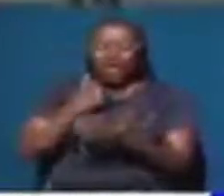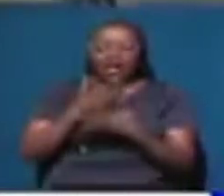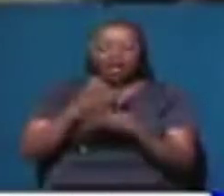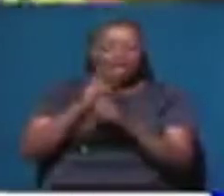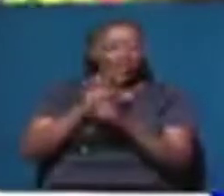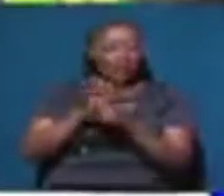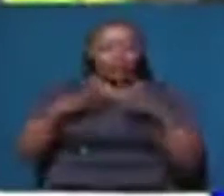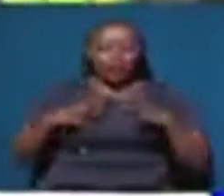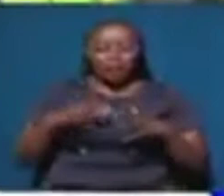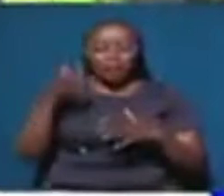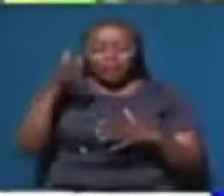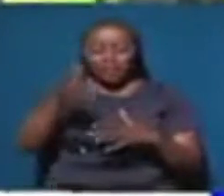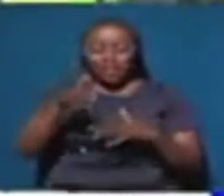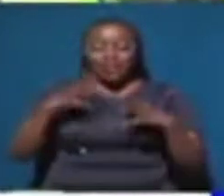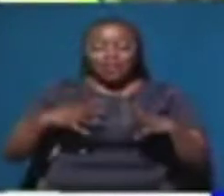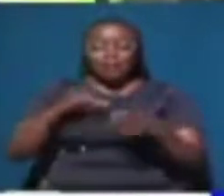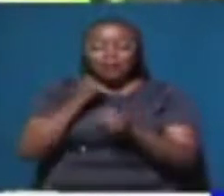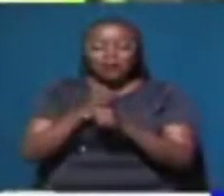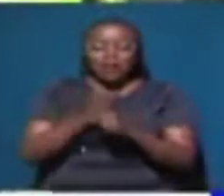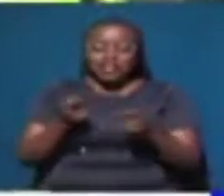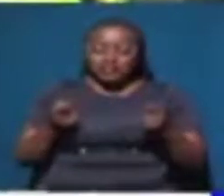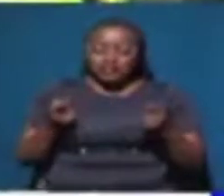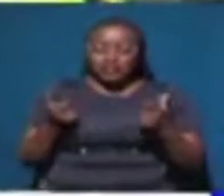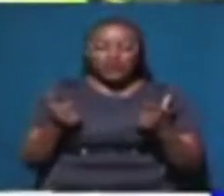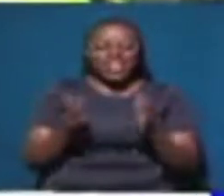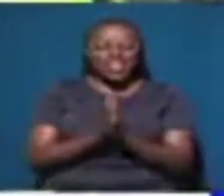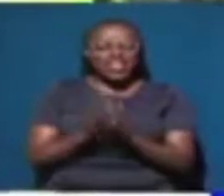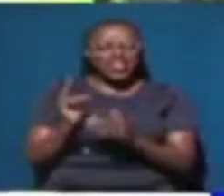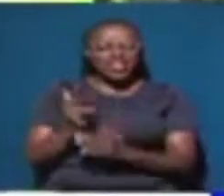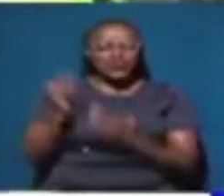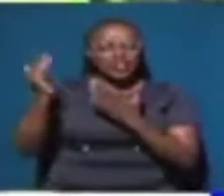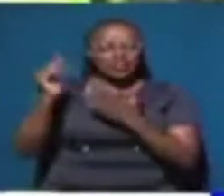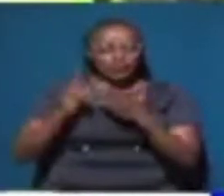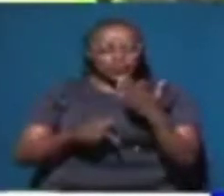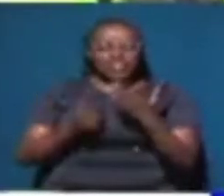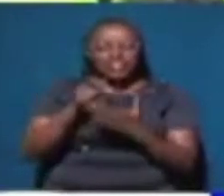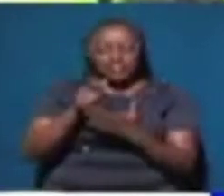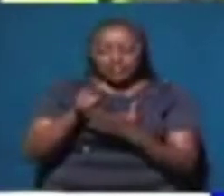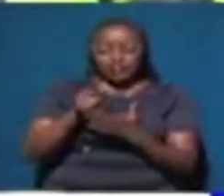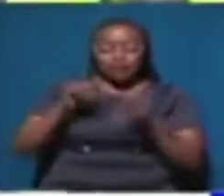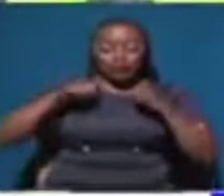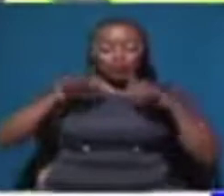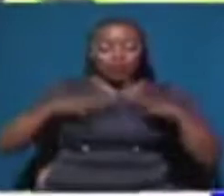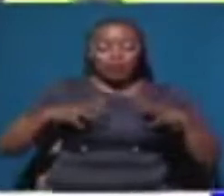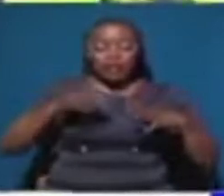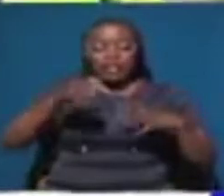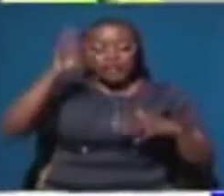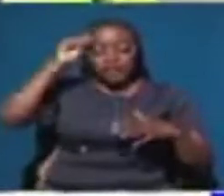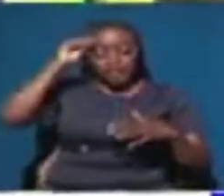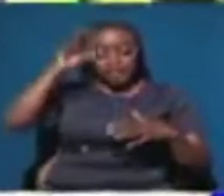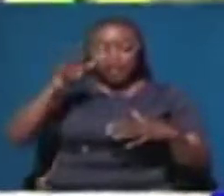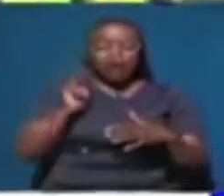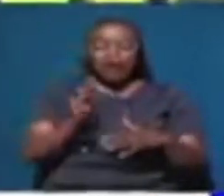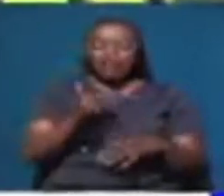mũhatĩkano andũ arĩa mararuta wĩra nĩ anini na tũra expect thĩinĩ wa idadi itũ ya boda boda gũkũ Kĩambu twĩ